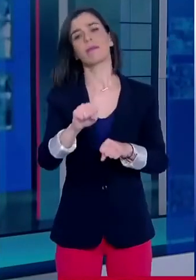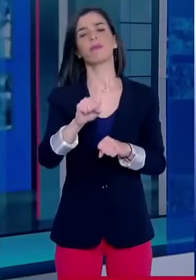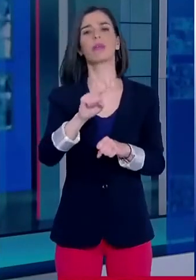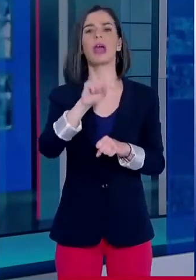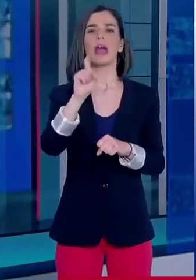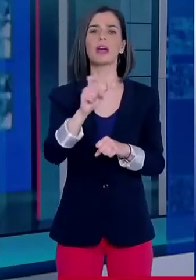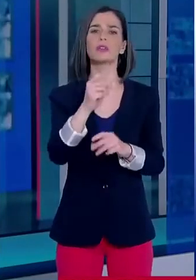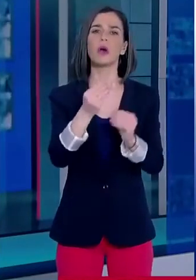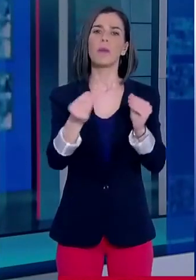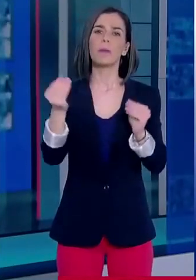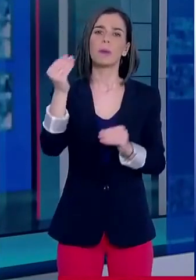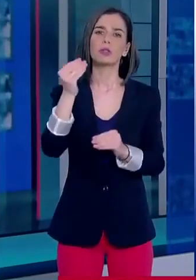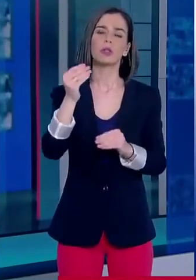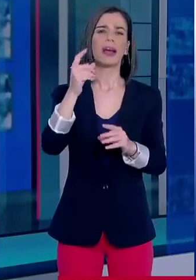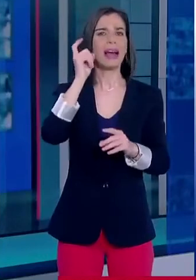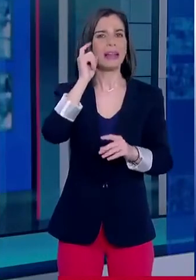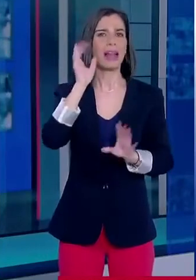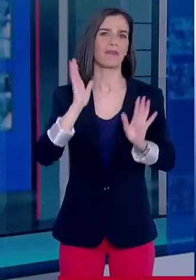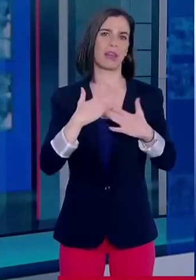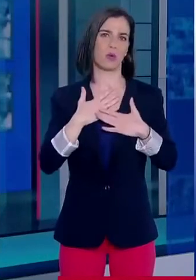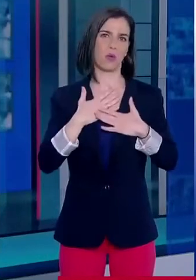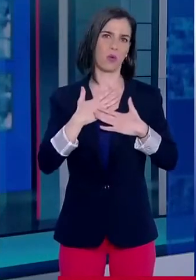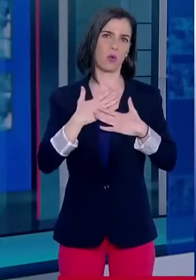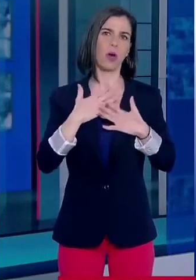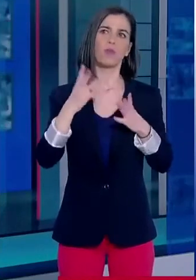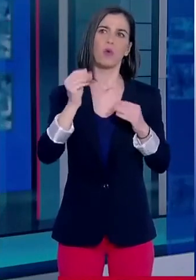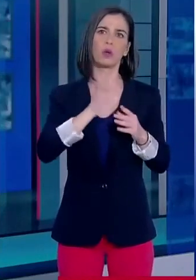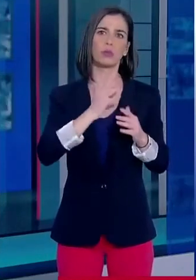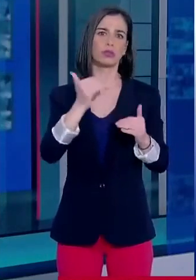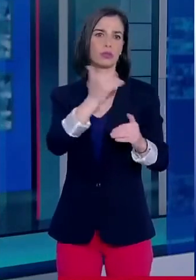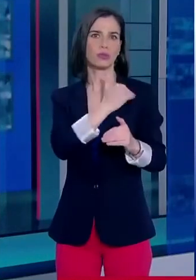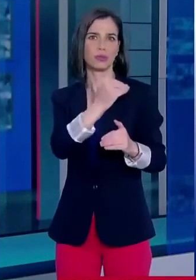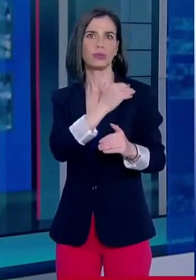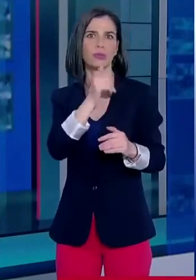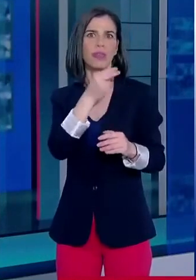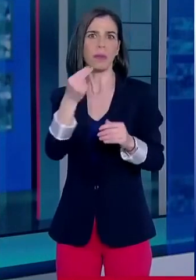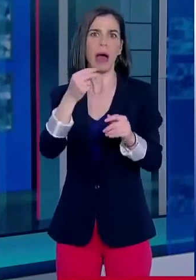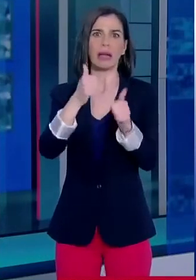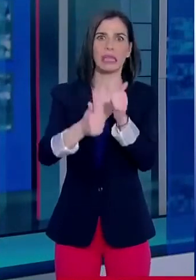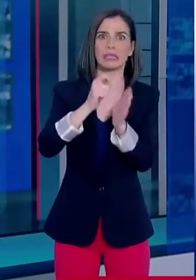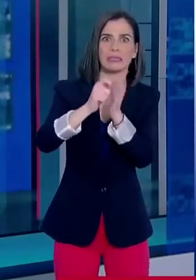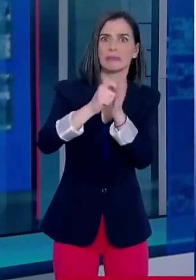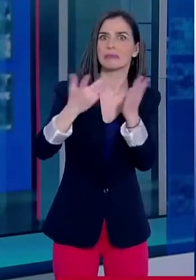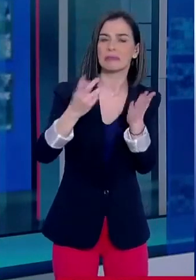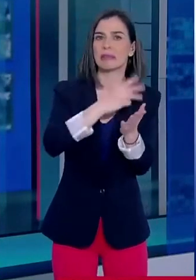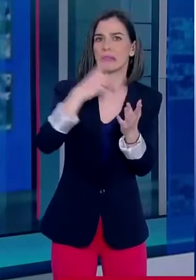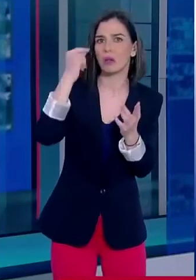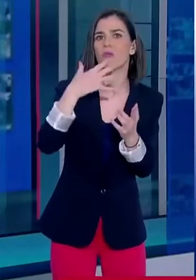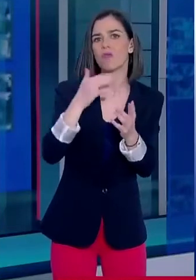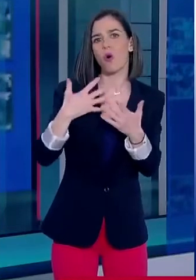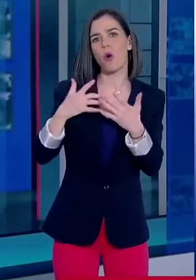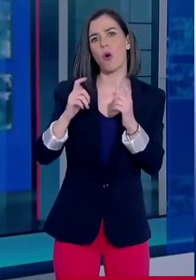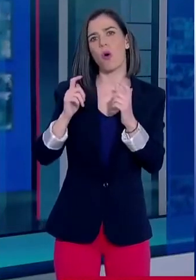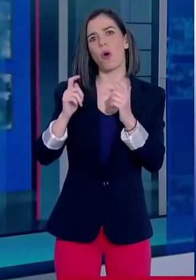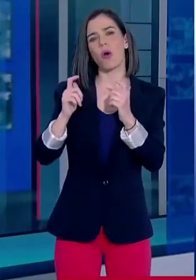από τον πολύ κόσμο που ρωτάει για αυτό το ζήτημα, γιατί και στο περιβάλλον μου